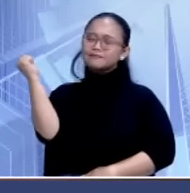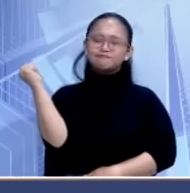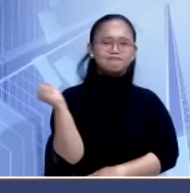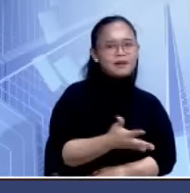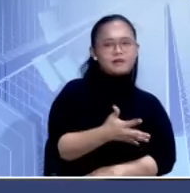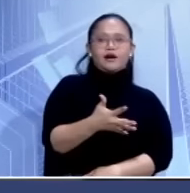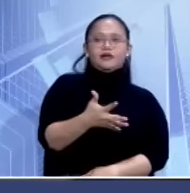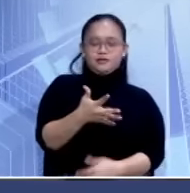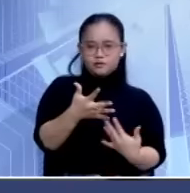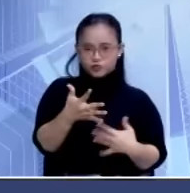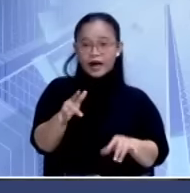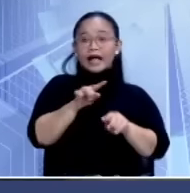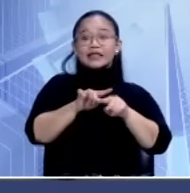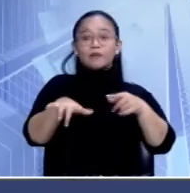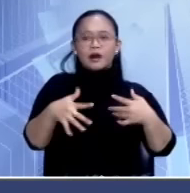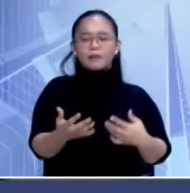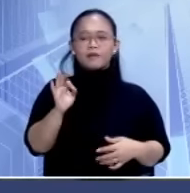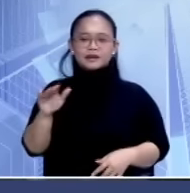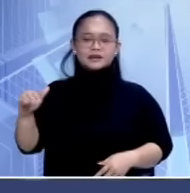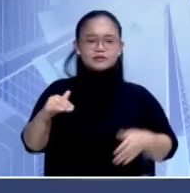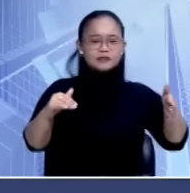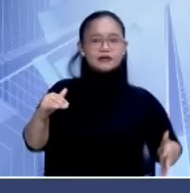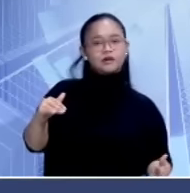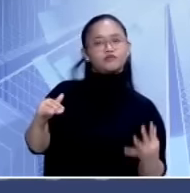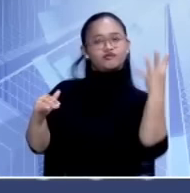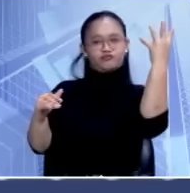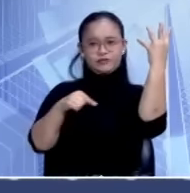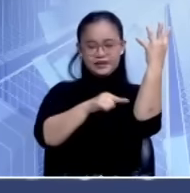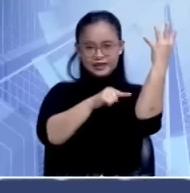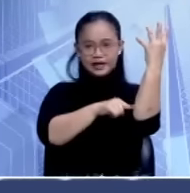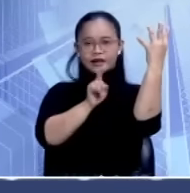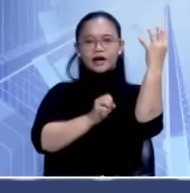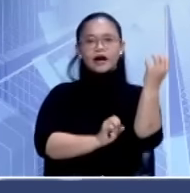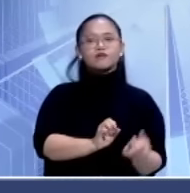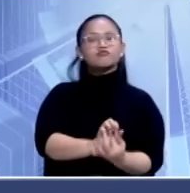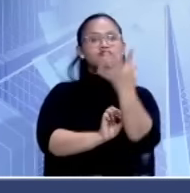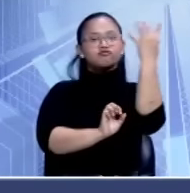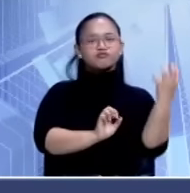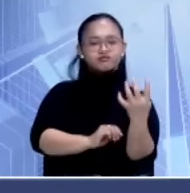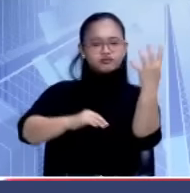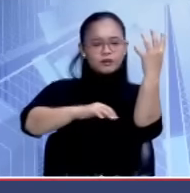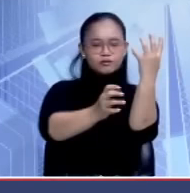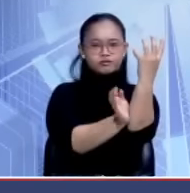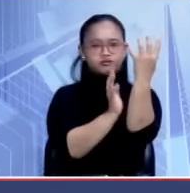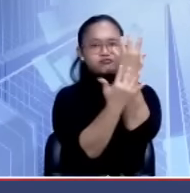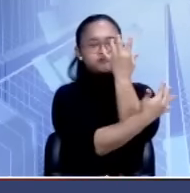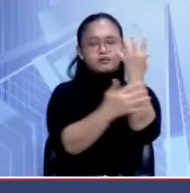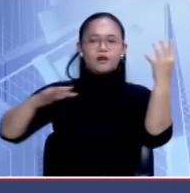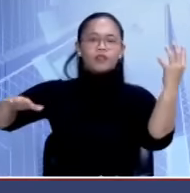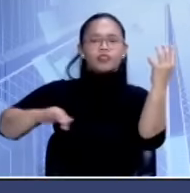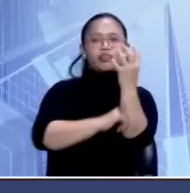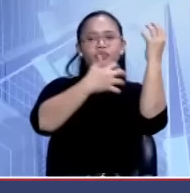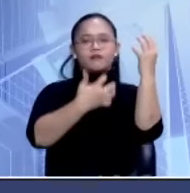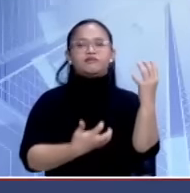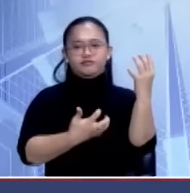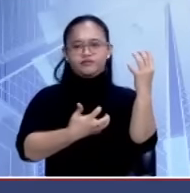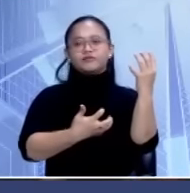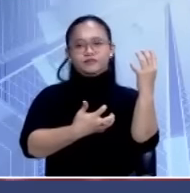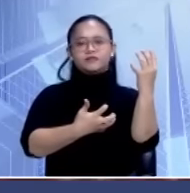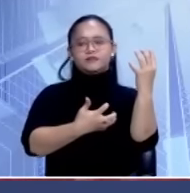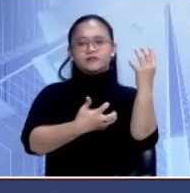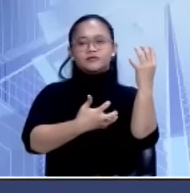kecepatan tinggi. Namun saat melintas di depan air mancur Bundaran HI, sopir yang tengah mabuk miras malah menabrak pembatas jalan air